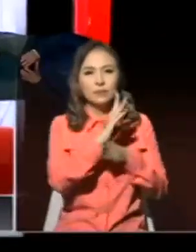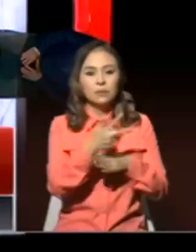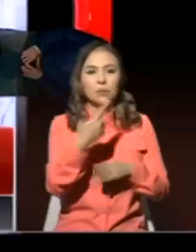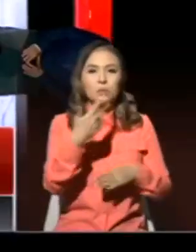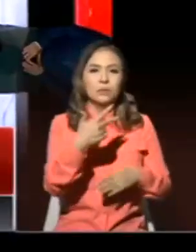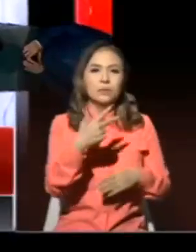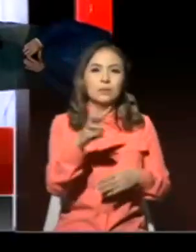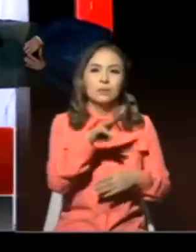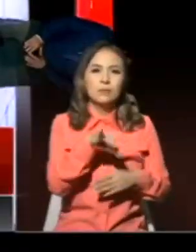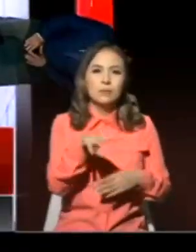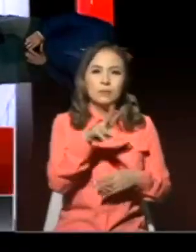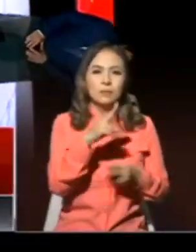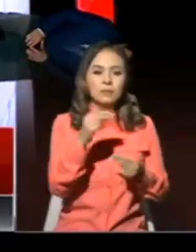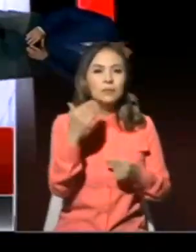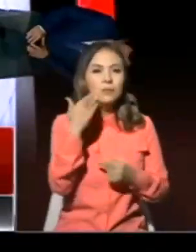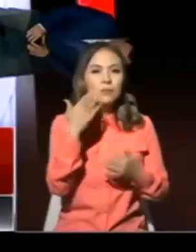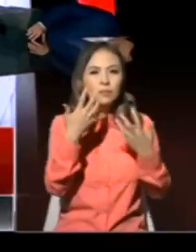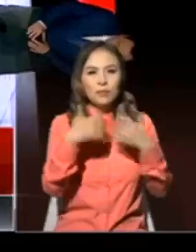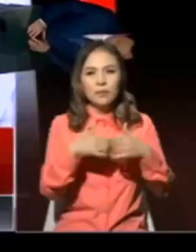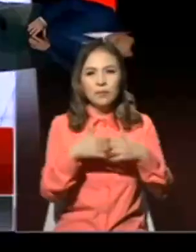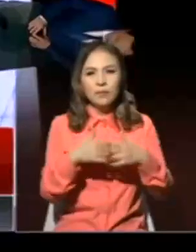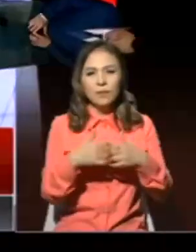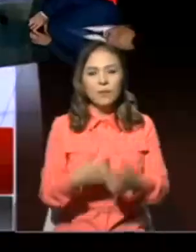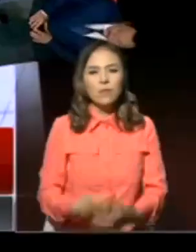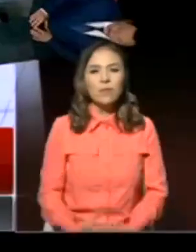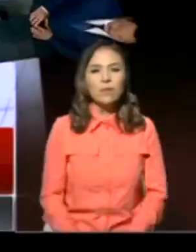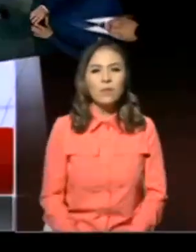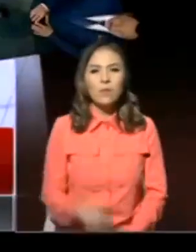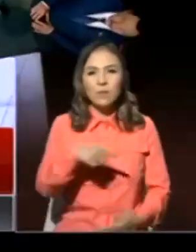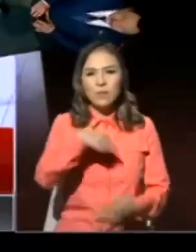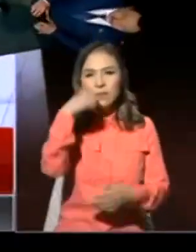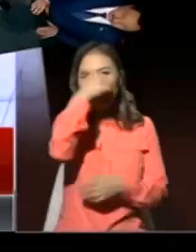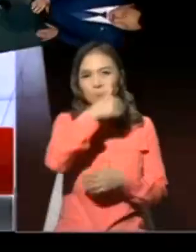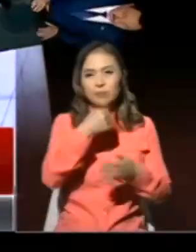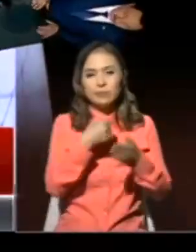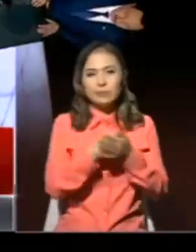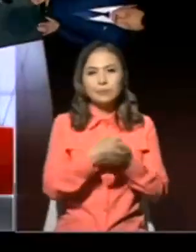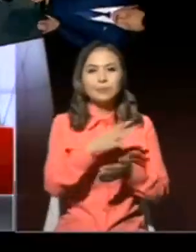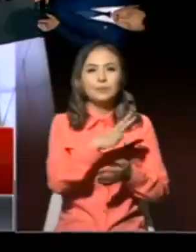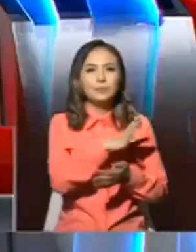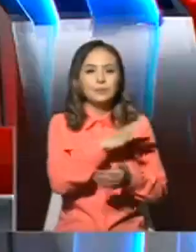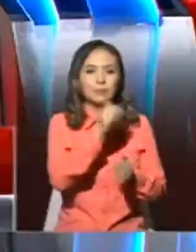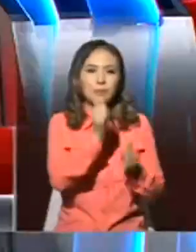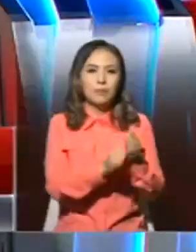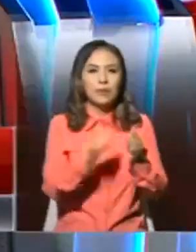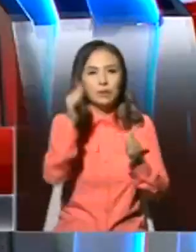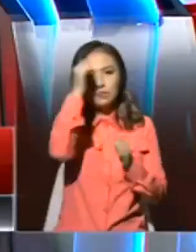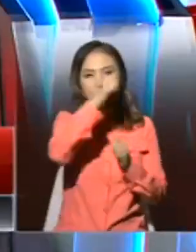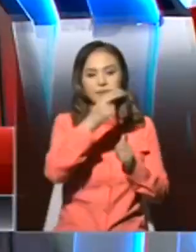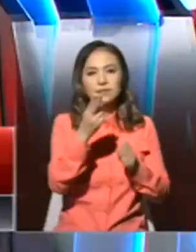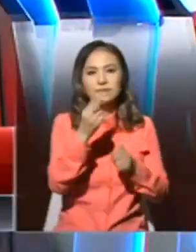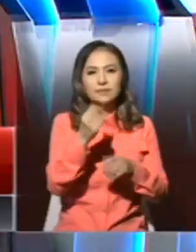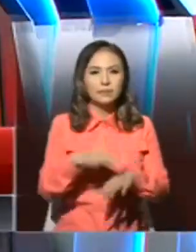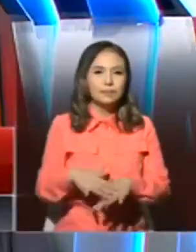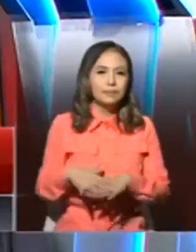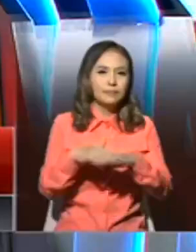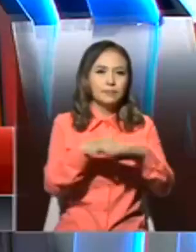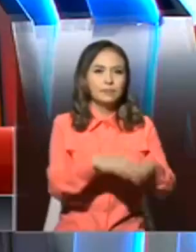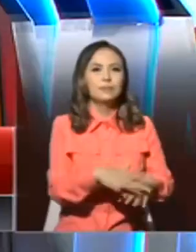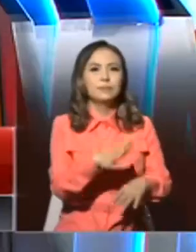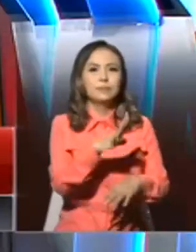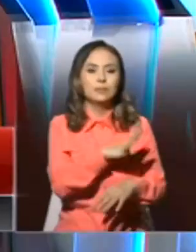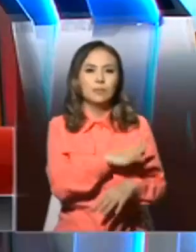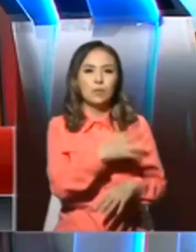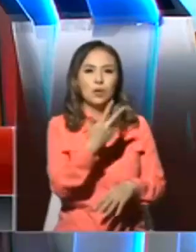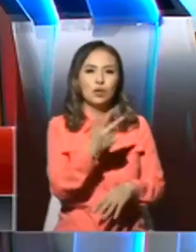миллиард шамасында болып келеді. Осы жылға дейін, осы уақытқа дейін жыл сайын сондай ақша бөлініп жатыр.